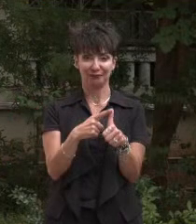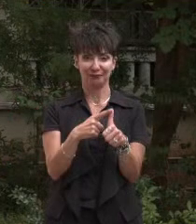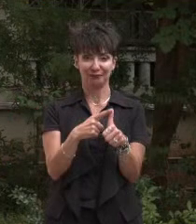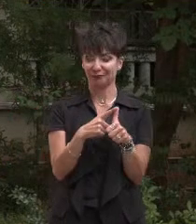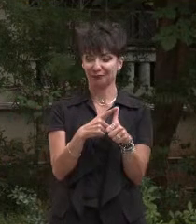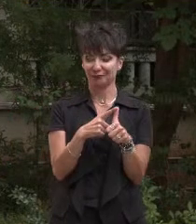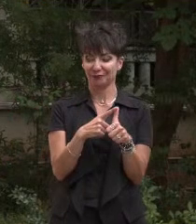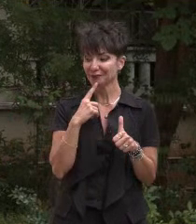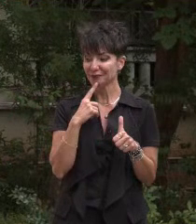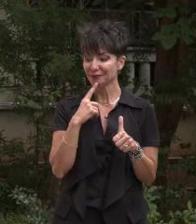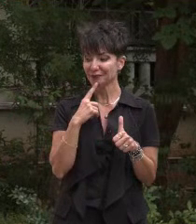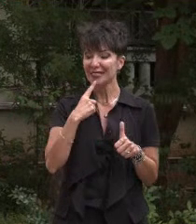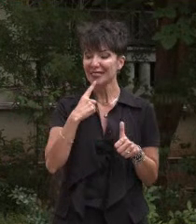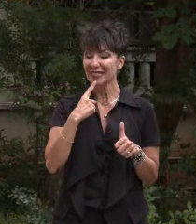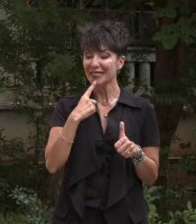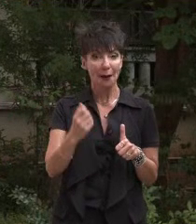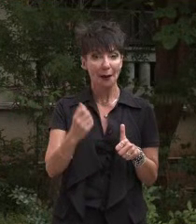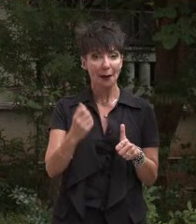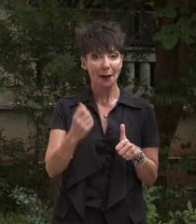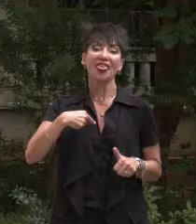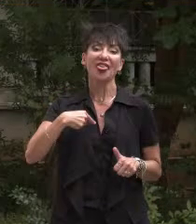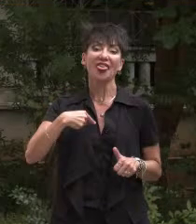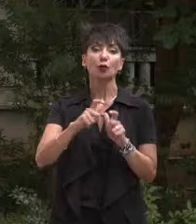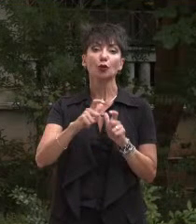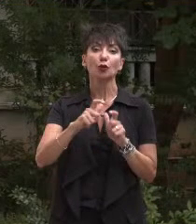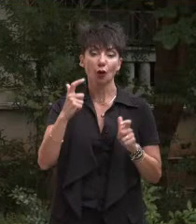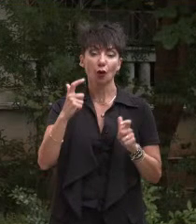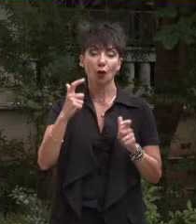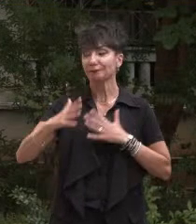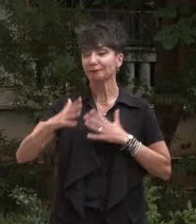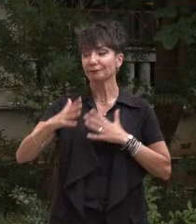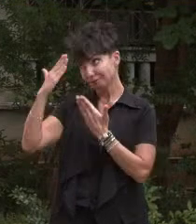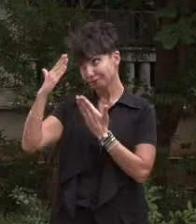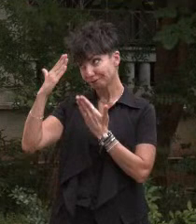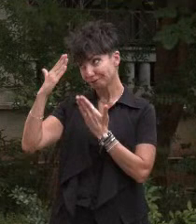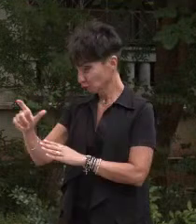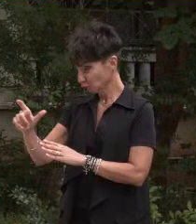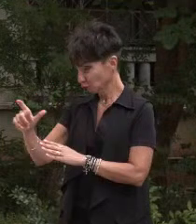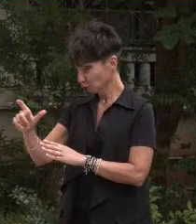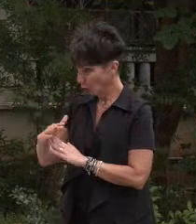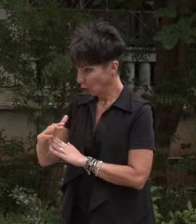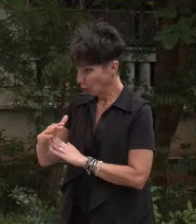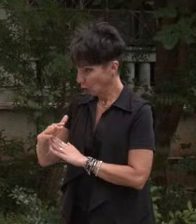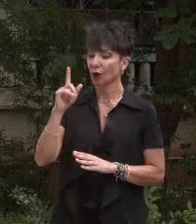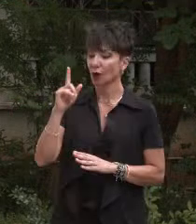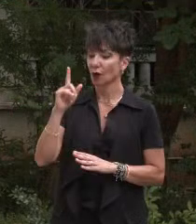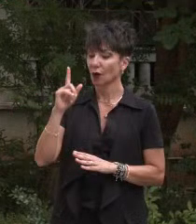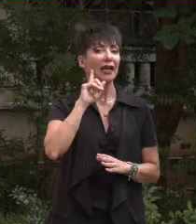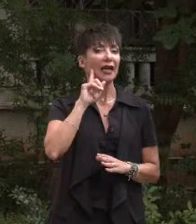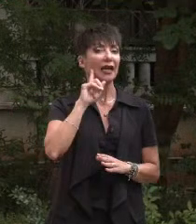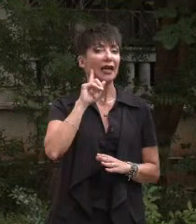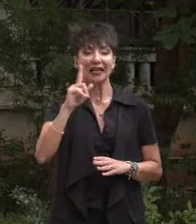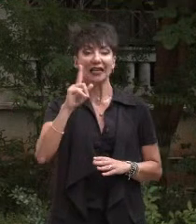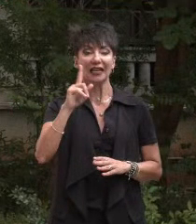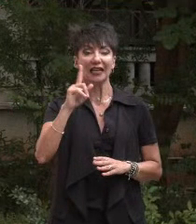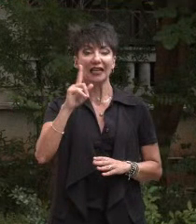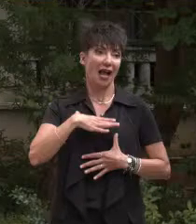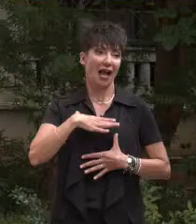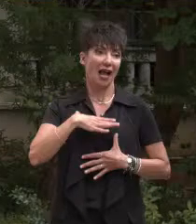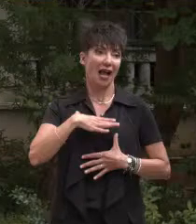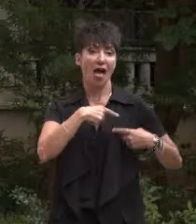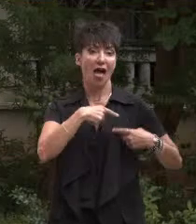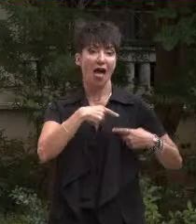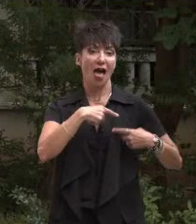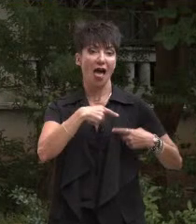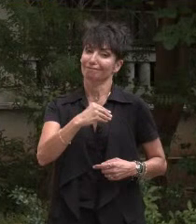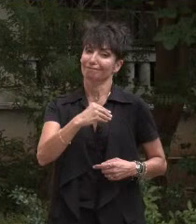Και έχουμε και ένα μήνυμα από τη Διευθύντρια του Σχολείου, αξιότιμη κύριε Αυγερινέ, αξιότιμοι κύριοι και κυρίες εθελοντές του Ελληνικού Ερυθρού Σταυρού.